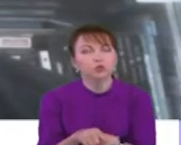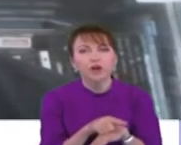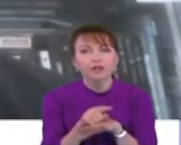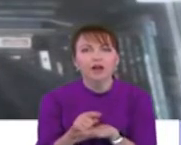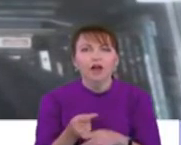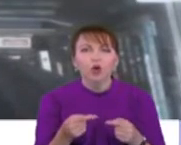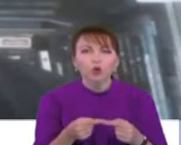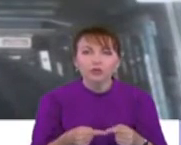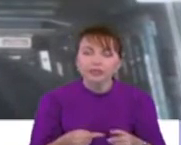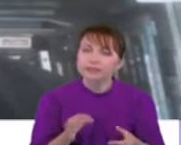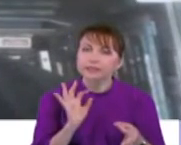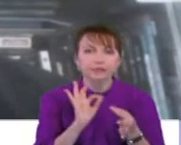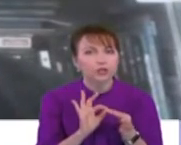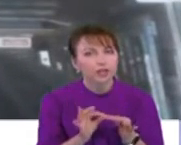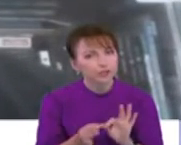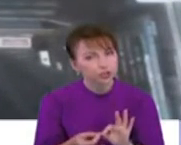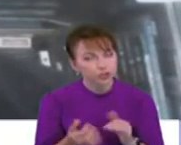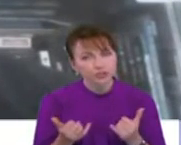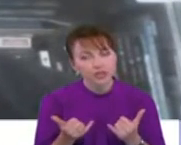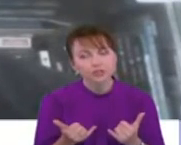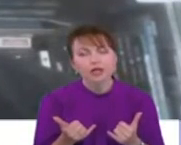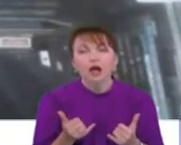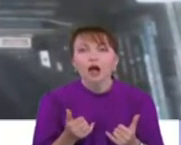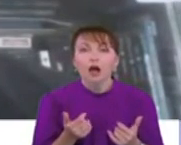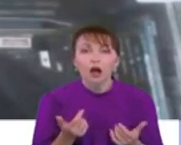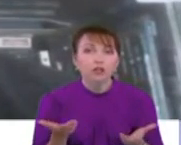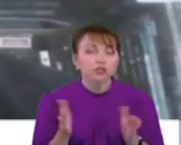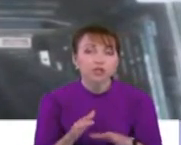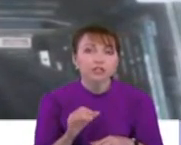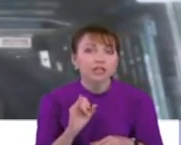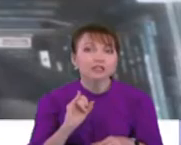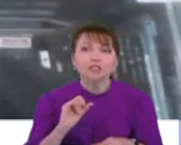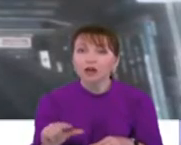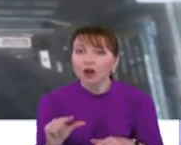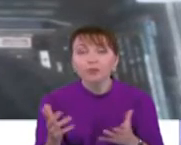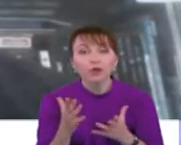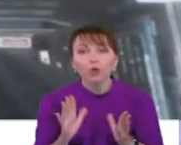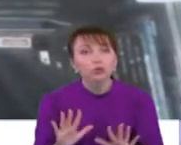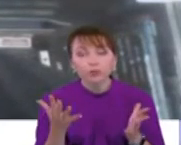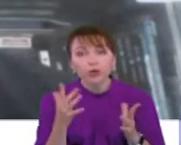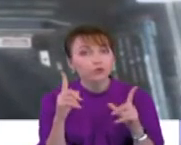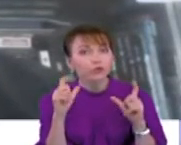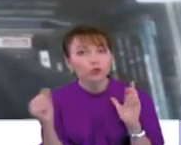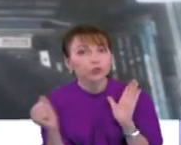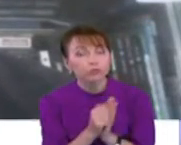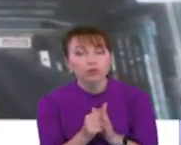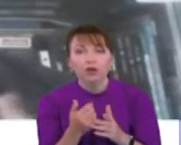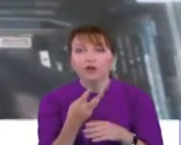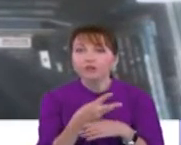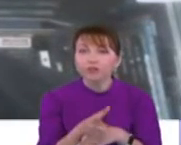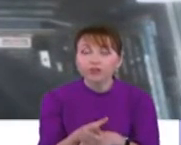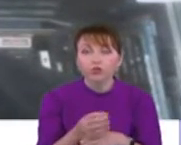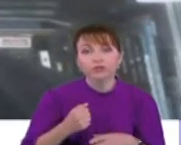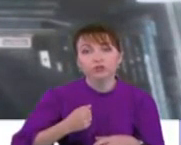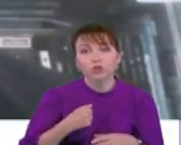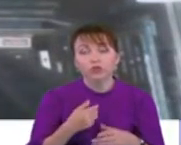військових підрозділів стає складніше. Та лишається, наприклад, Інстаграм, в якому трапляються фото і відео з